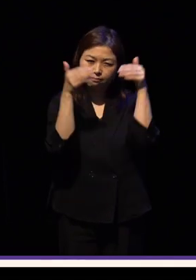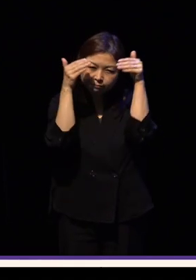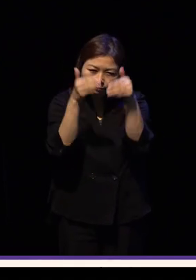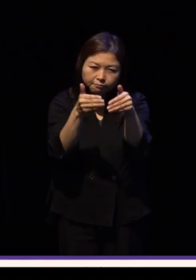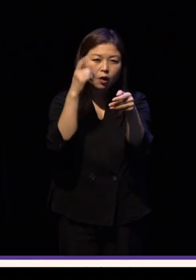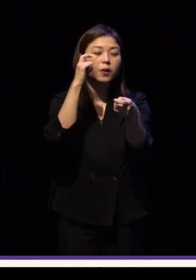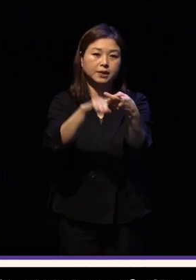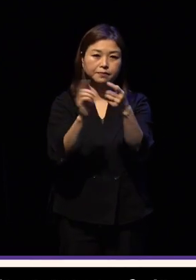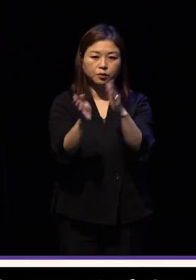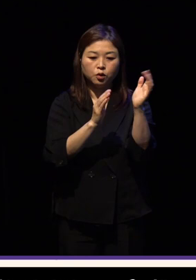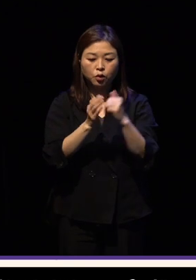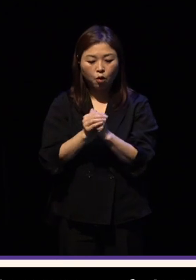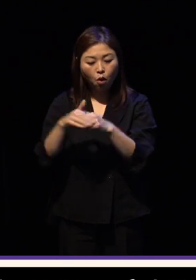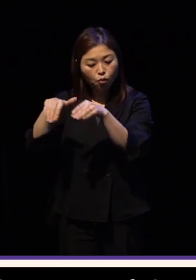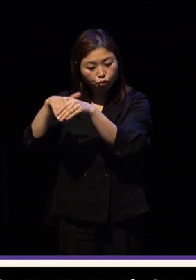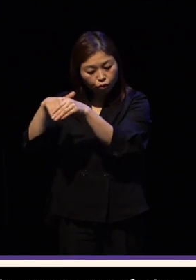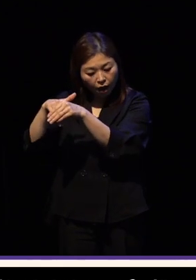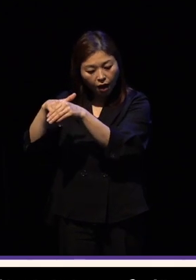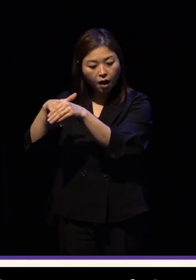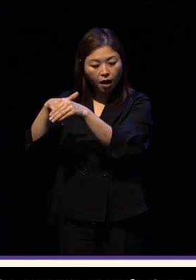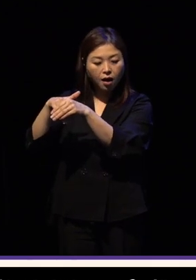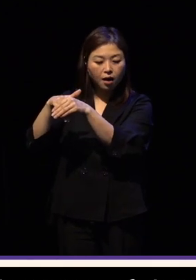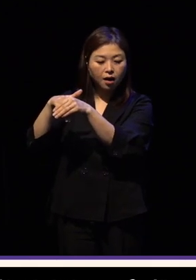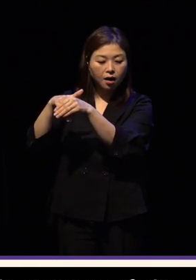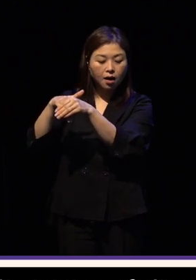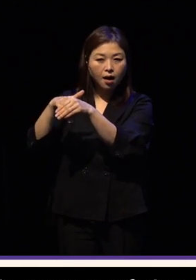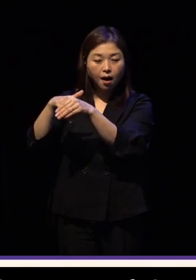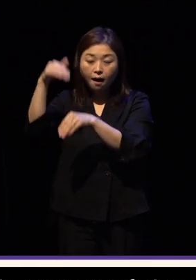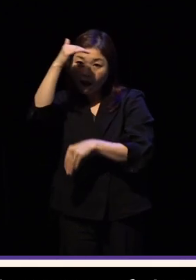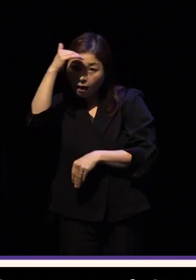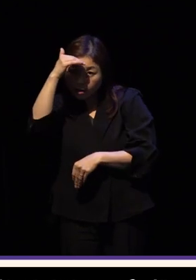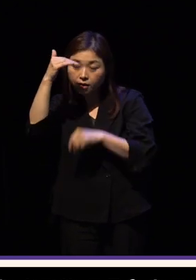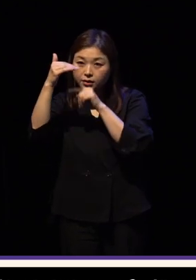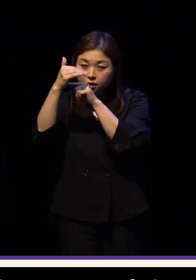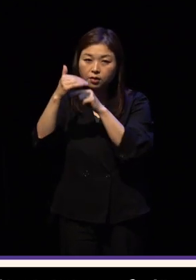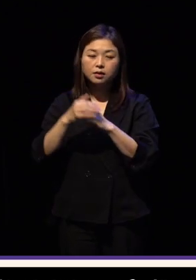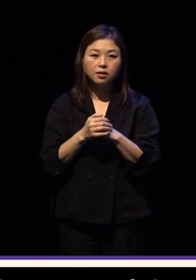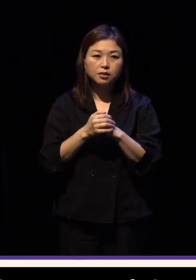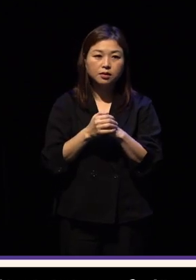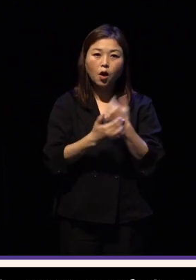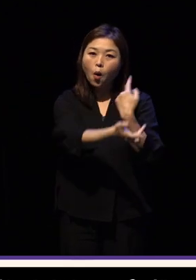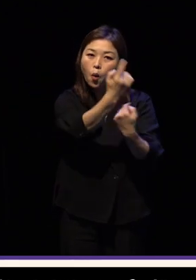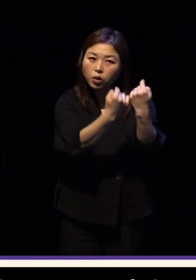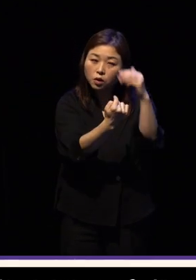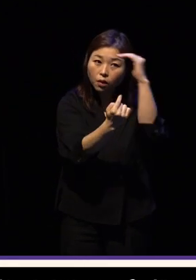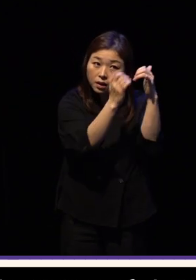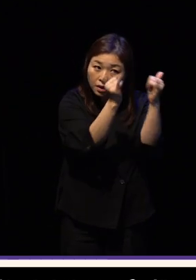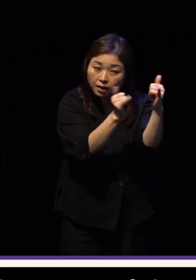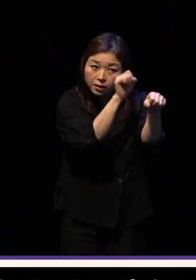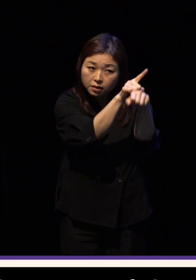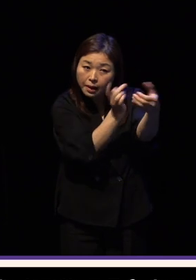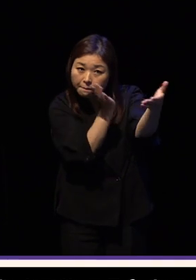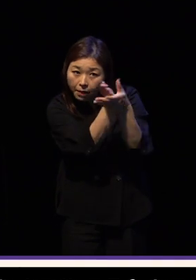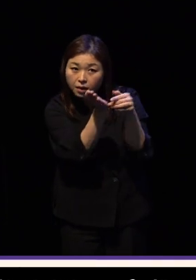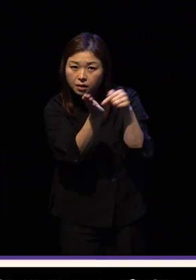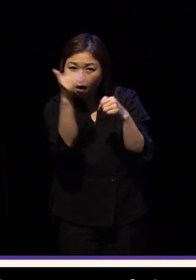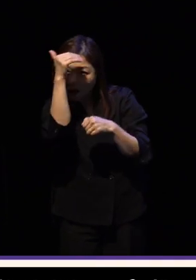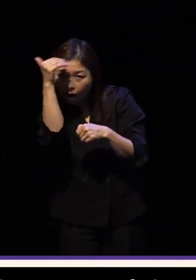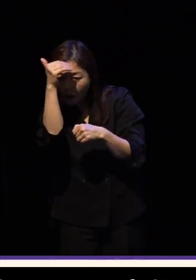분야는 특전 관객 맞춤형 작품 개발과 공급을 위해서 재정비를